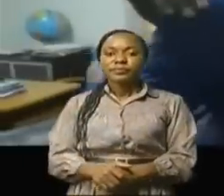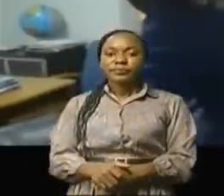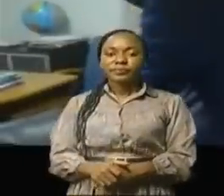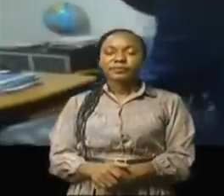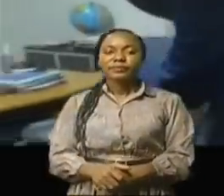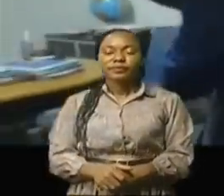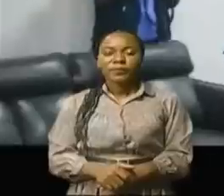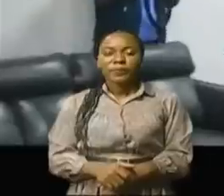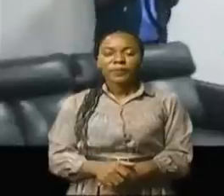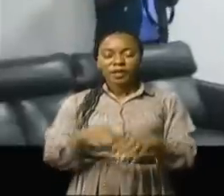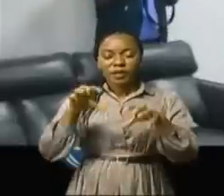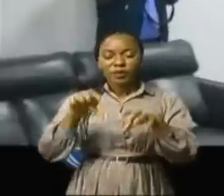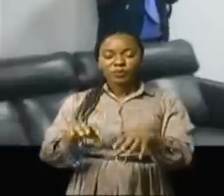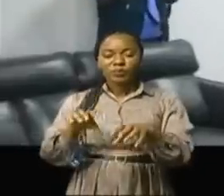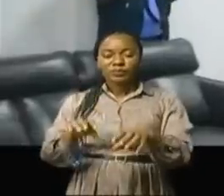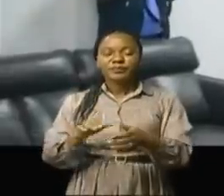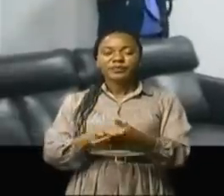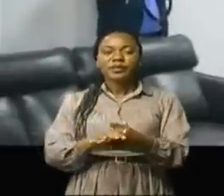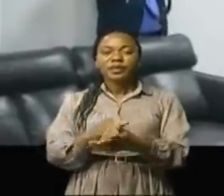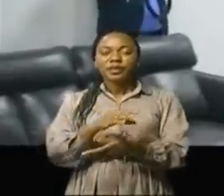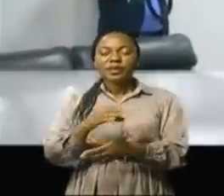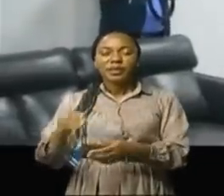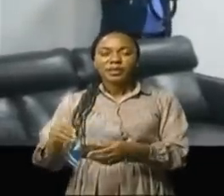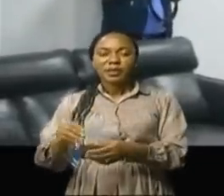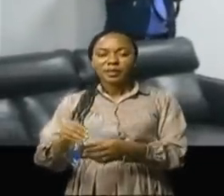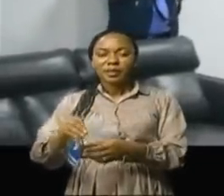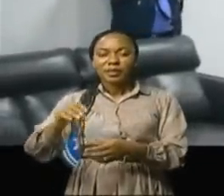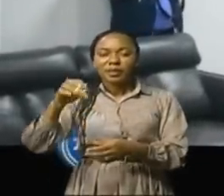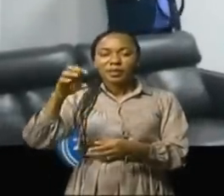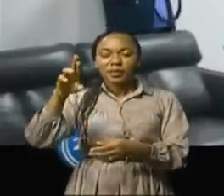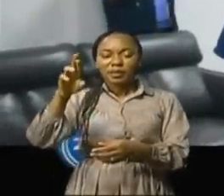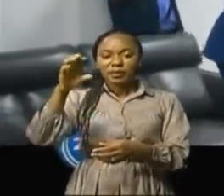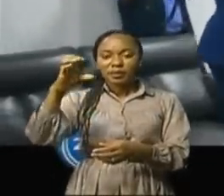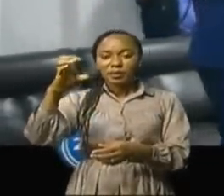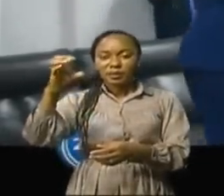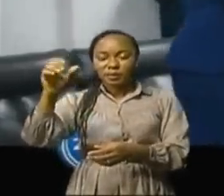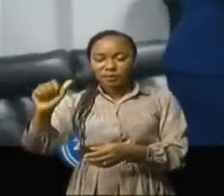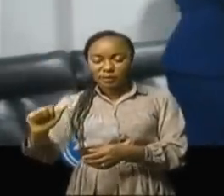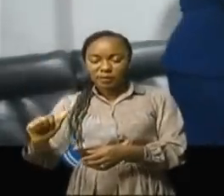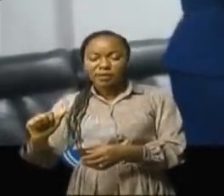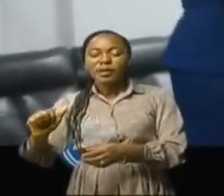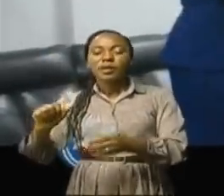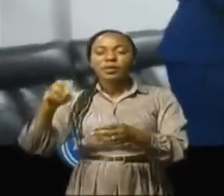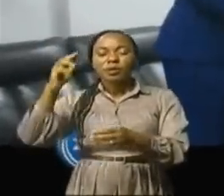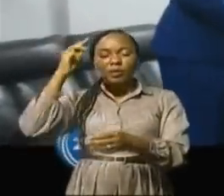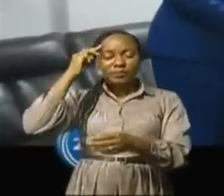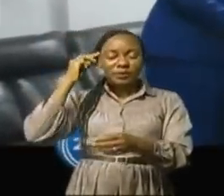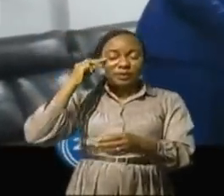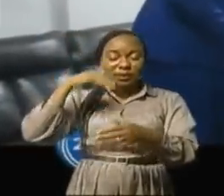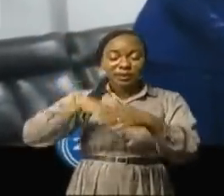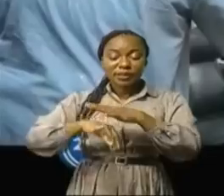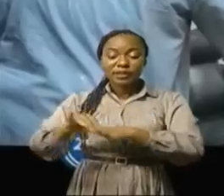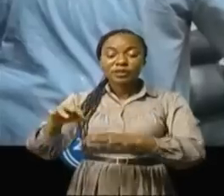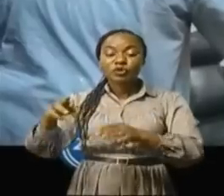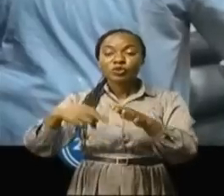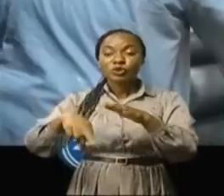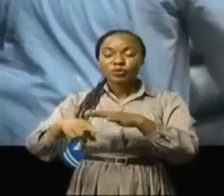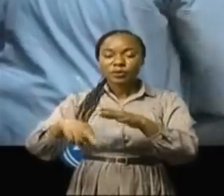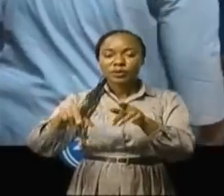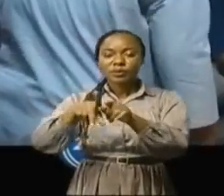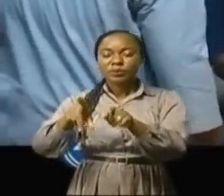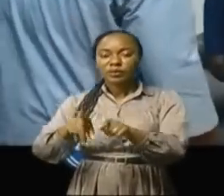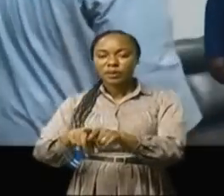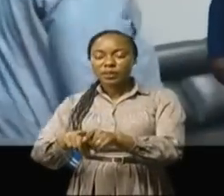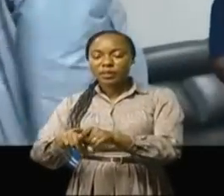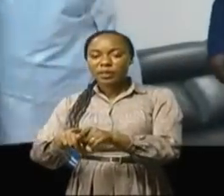bilatérales RDC-RCA sont au beau fixe. Au cours des échanges avec le ministre de l'intégration régionale et francophonie, Didier Mazenga